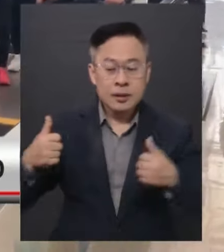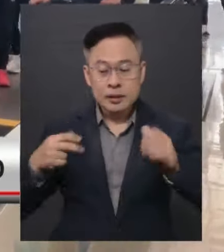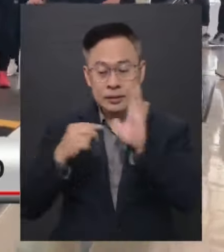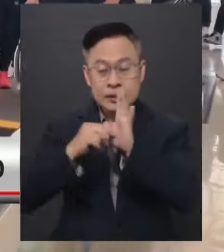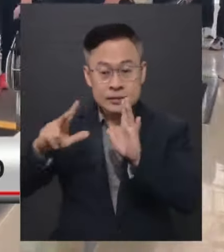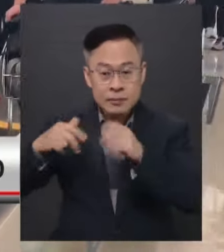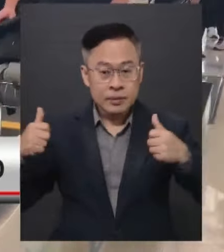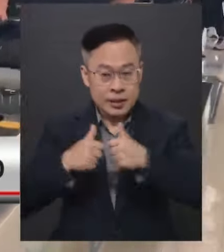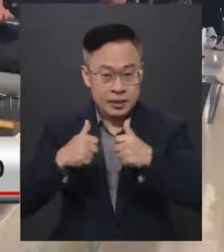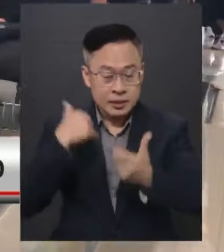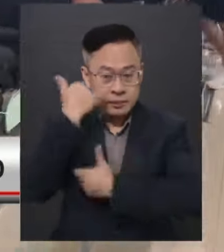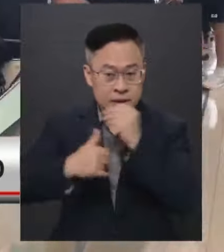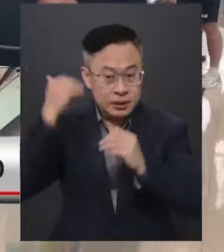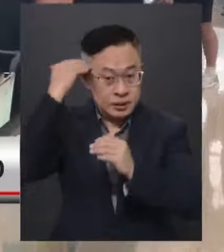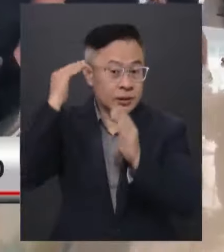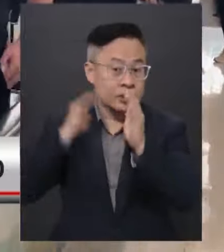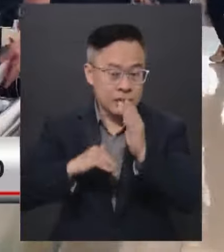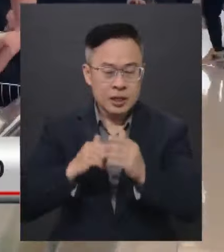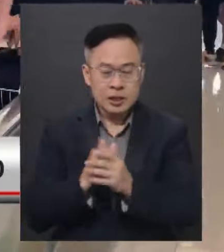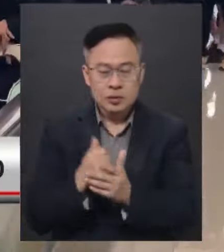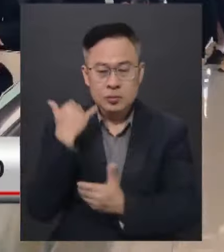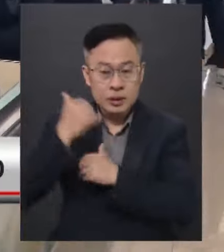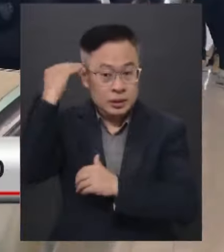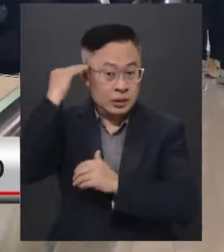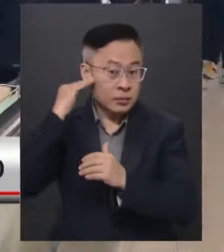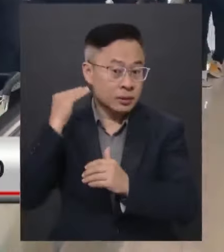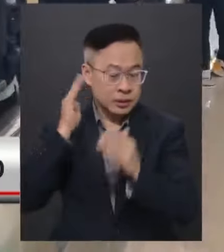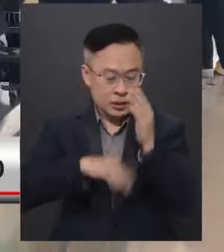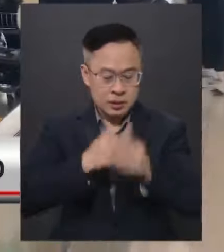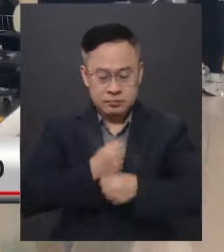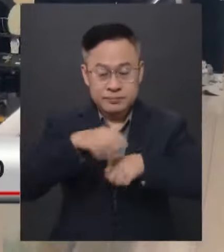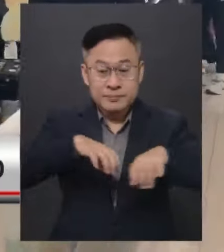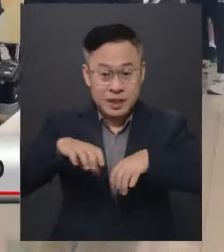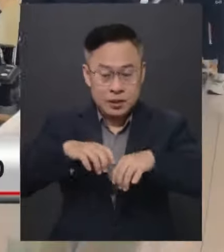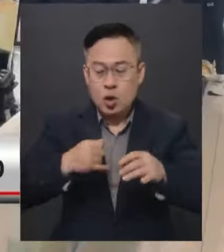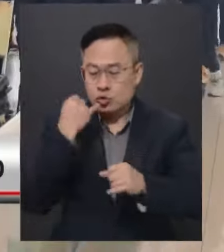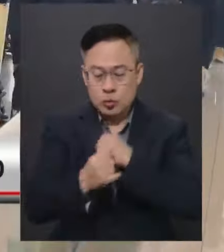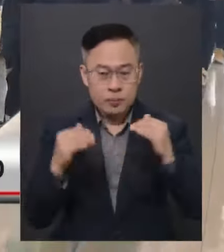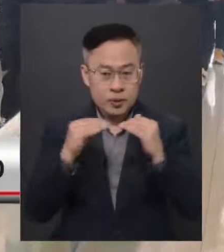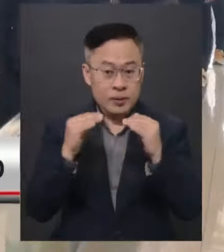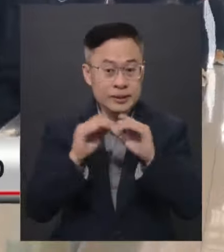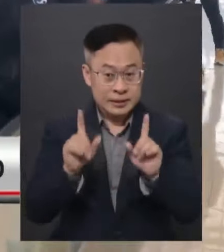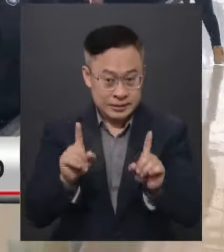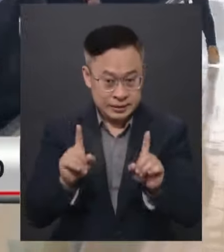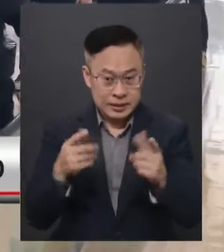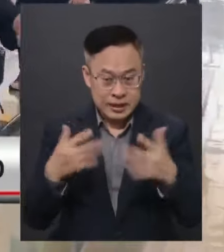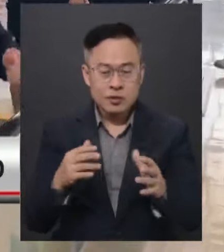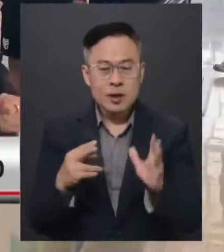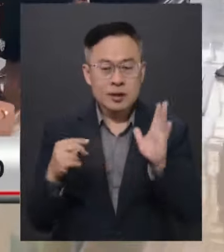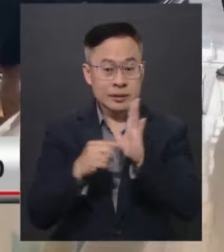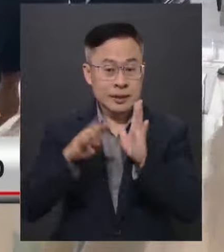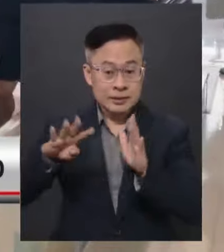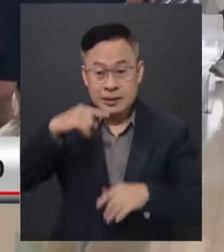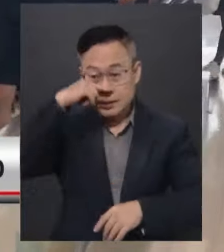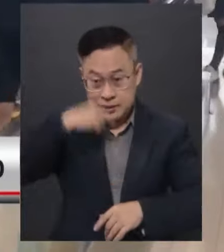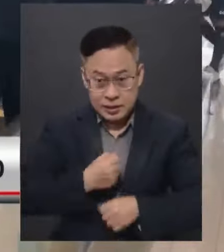ฟุตบอลโลกรอบคัดเลือกโซนเอเชียรอบ 2กลุ่ม Cนัดที่ 3ค่ะหลังจากเดินทางถึงประเทศไทยค่ะอิชิอิหัวหน้าผู้ฝึกสอนทีม